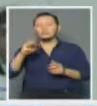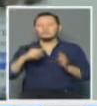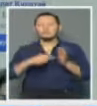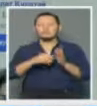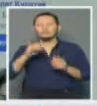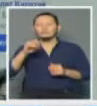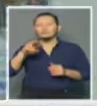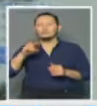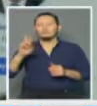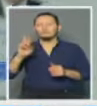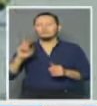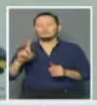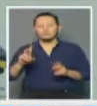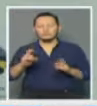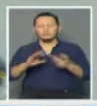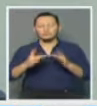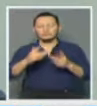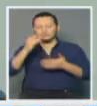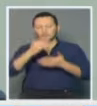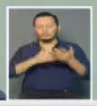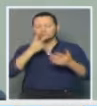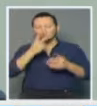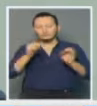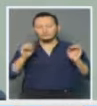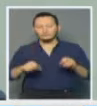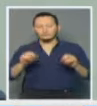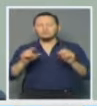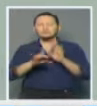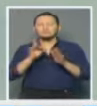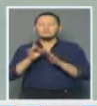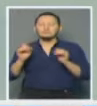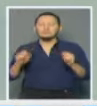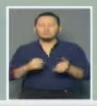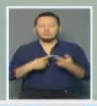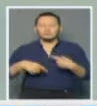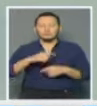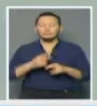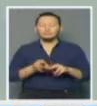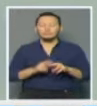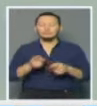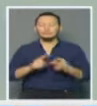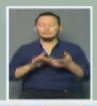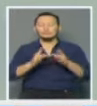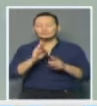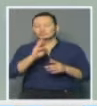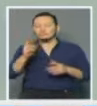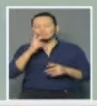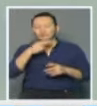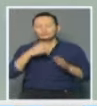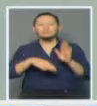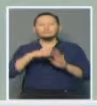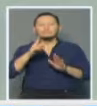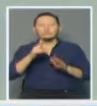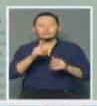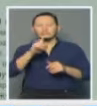3w.100esim.el.kz сайтында үміткерлер туралы ақпарат пен жарияламдар оқырмандарға қол жетімді. Сондықтан сайтқа кіріп, лайық деп